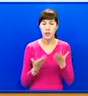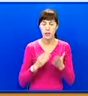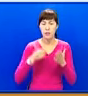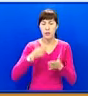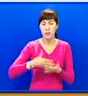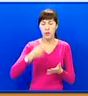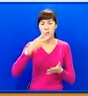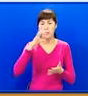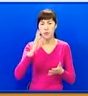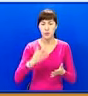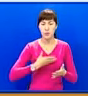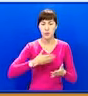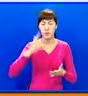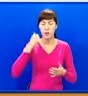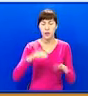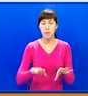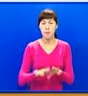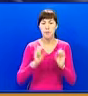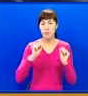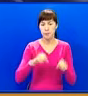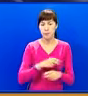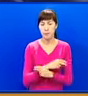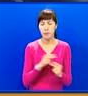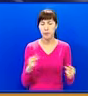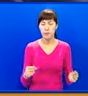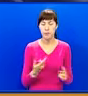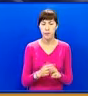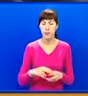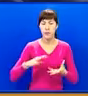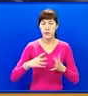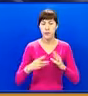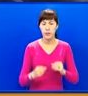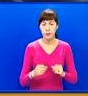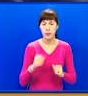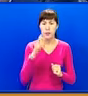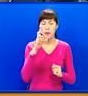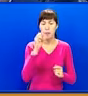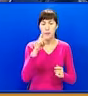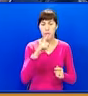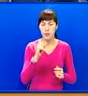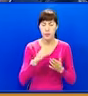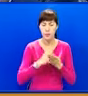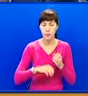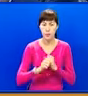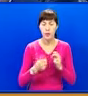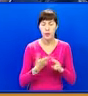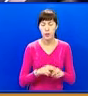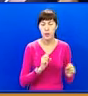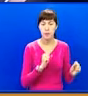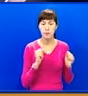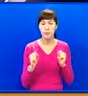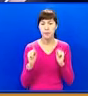болса, 20% бізге белгілі бір деңгейде мүмкіндік береді. Бұдан шыққан қорытынды, бензин бағасы төмендеп кетпесе де, осы күйінде тұрақты